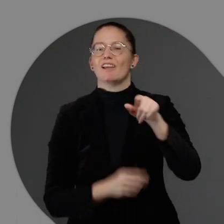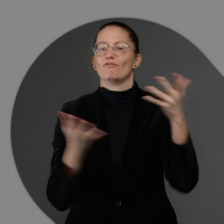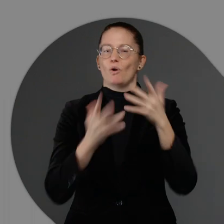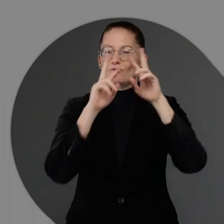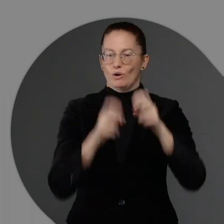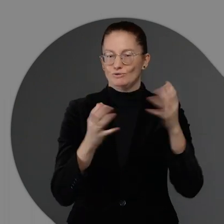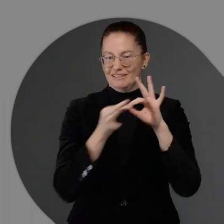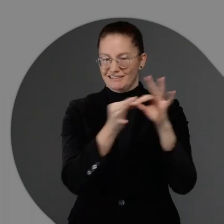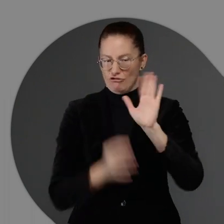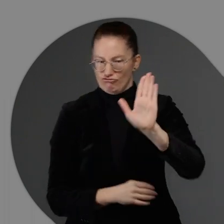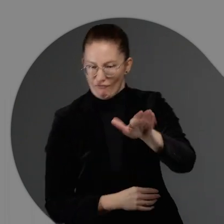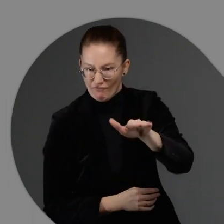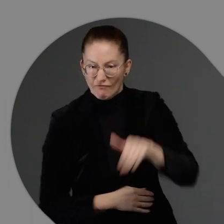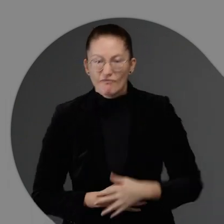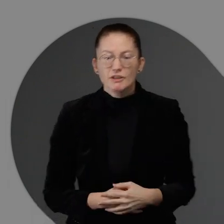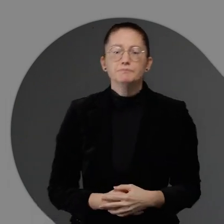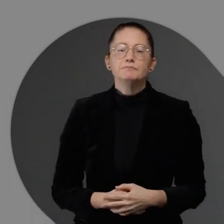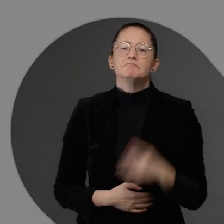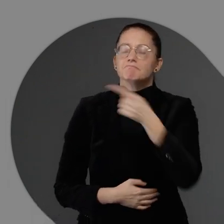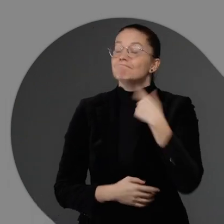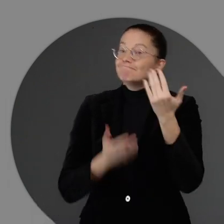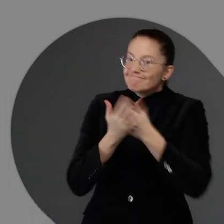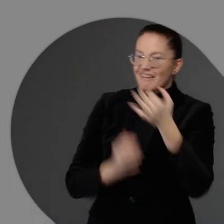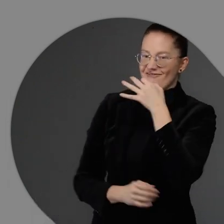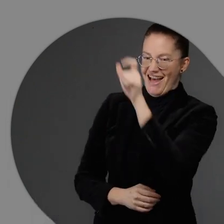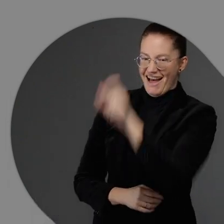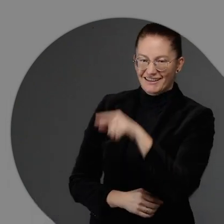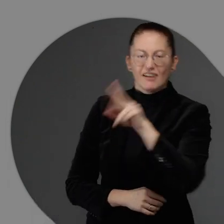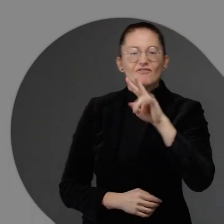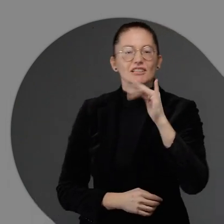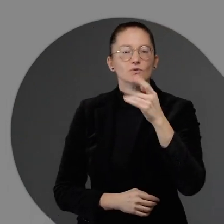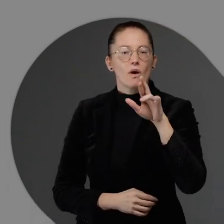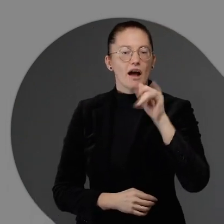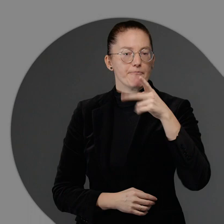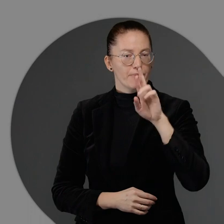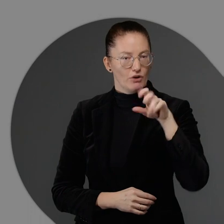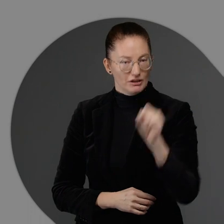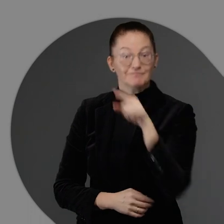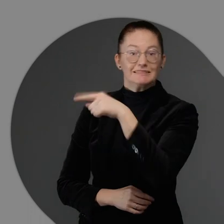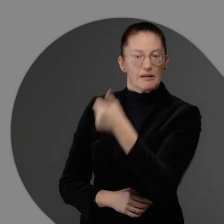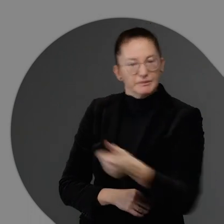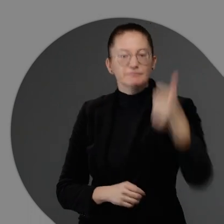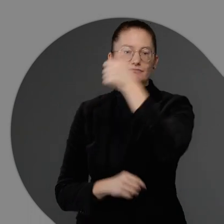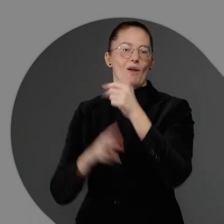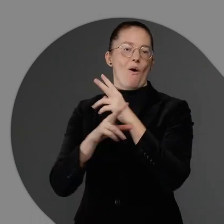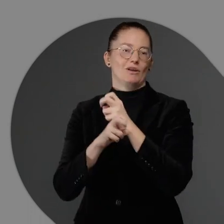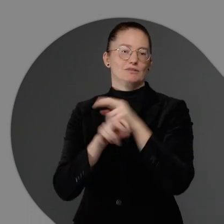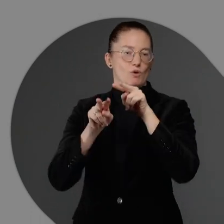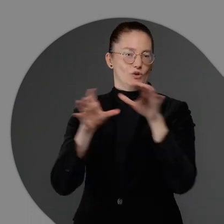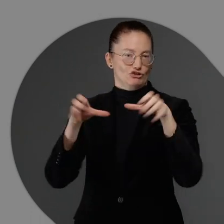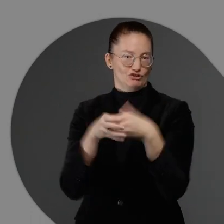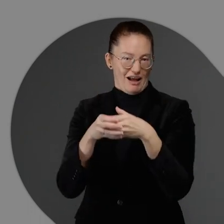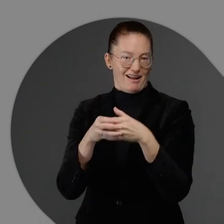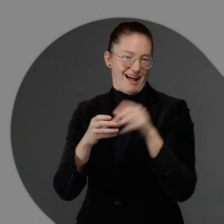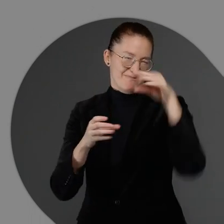können sich diese an die FFG wenden. Wir befragen dazu Viktoria Purns. Sie ist Leiterin der österreichischen Monitoringstelle